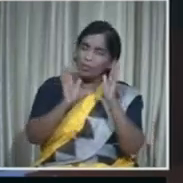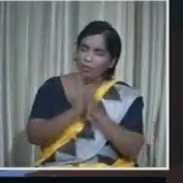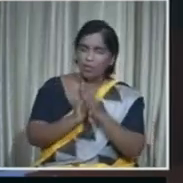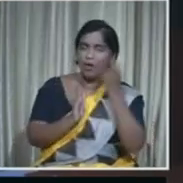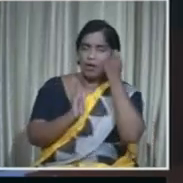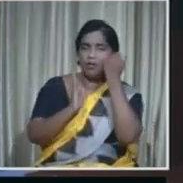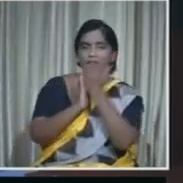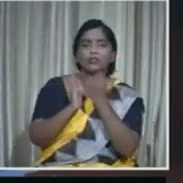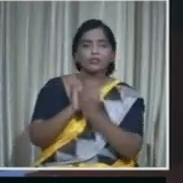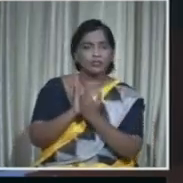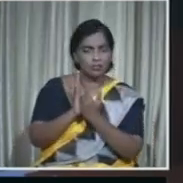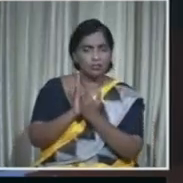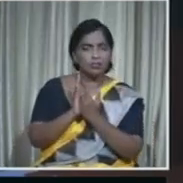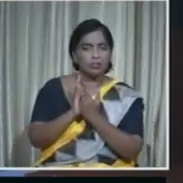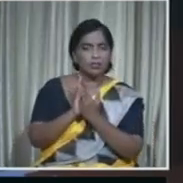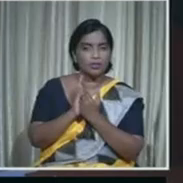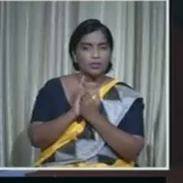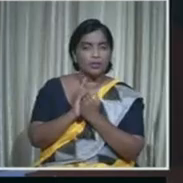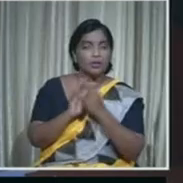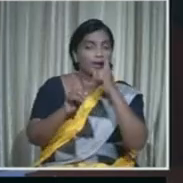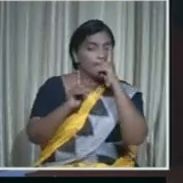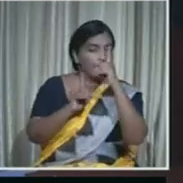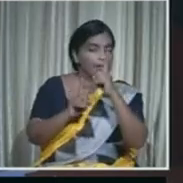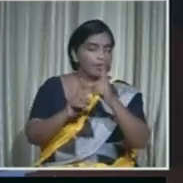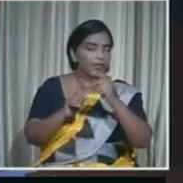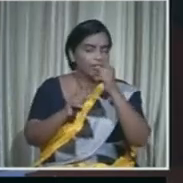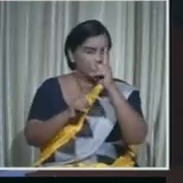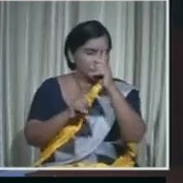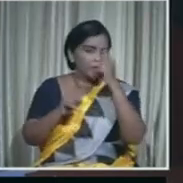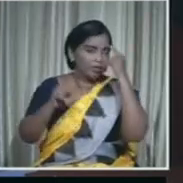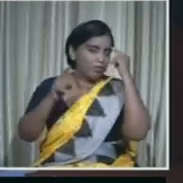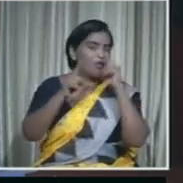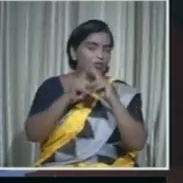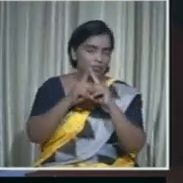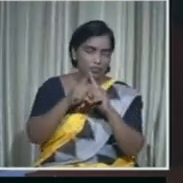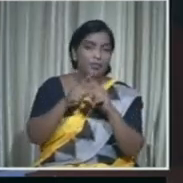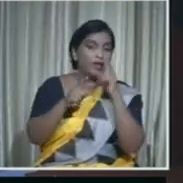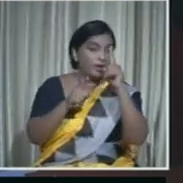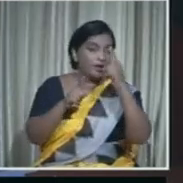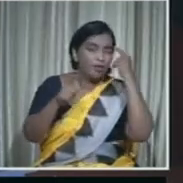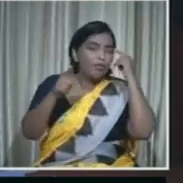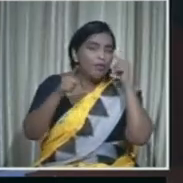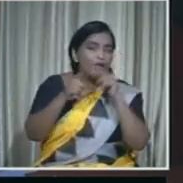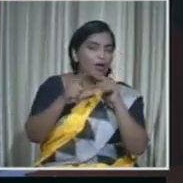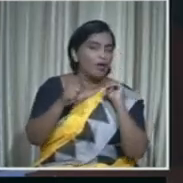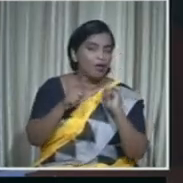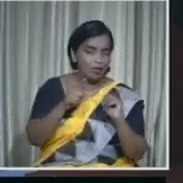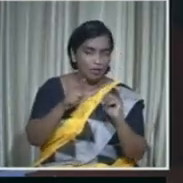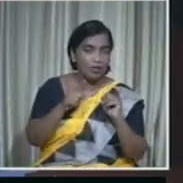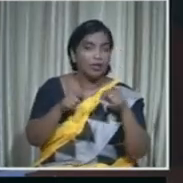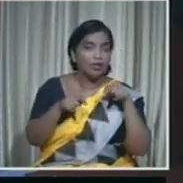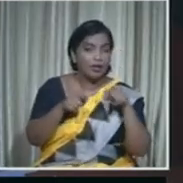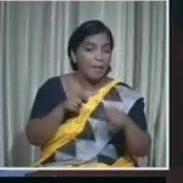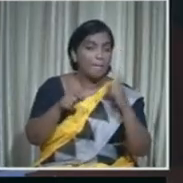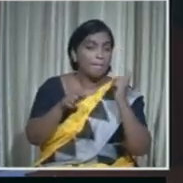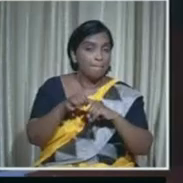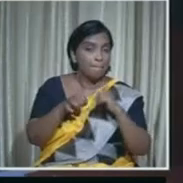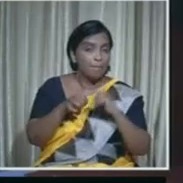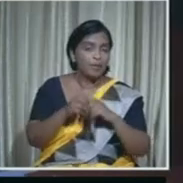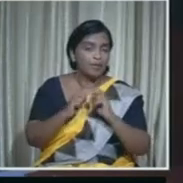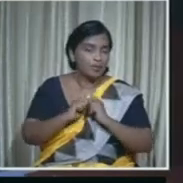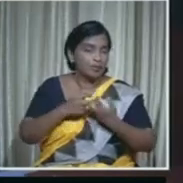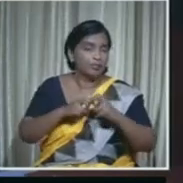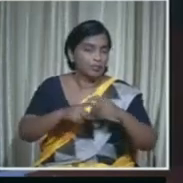යෝජනාවක්ම එක සාධාරණ කොන්දේසියකට යට ඒ සාධාරණ කොන්දේසිය තමයි මේ ප්‍රශ්නේ බුරබුරා